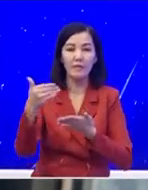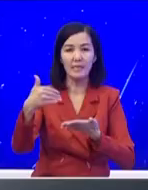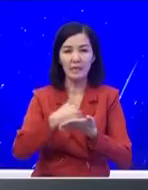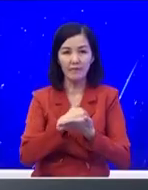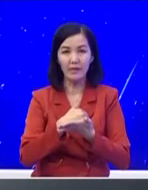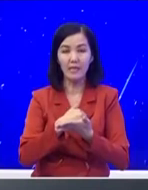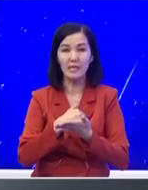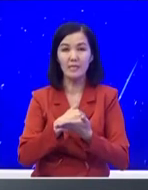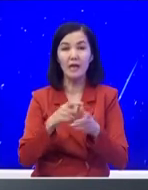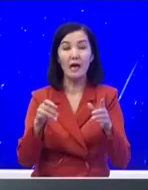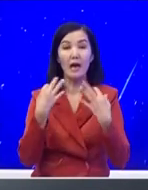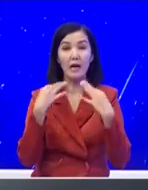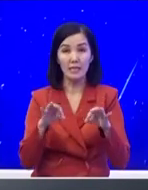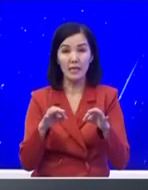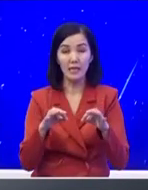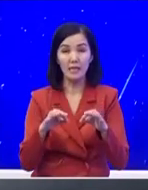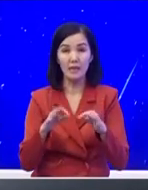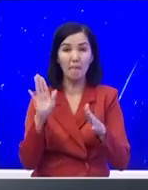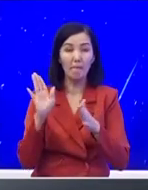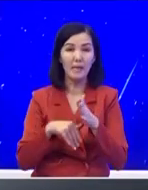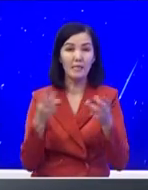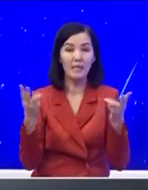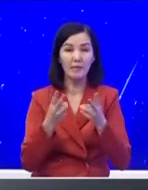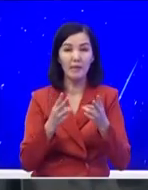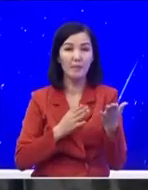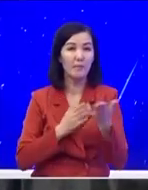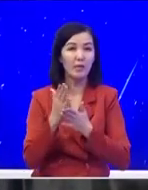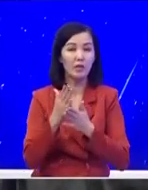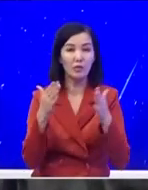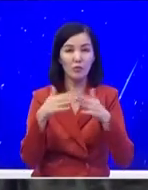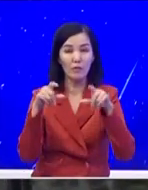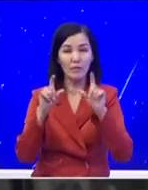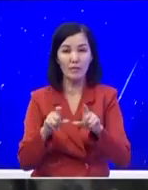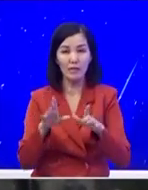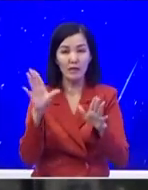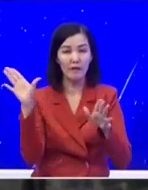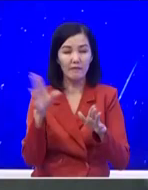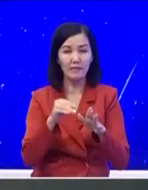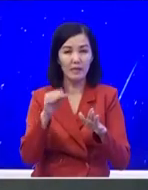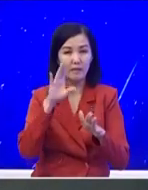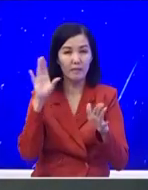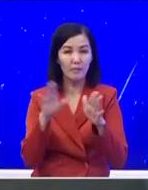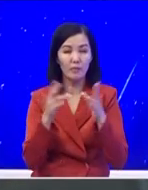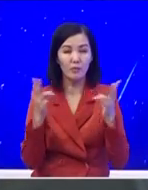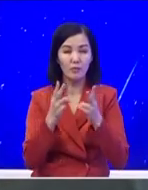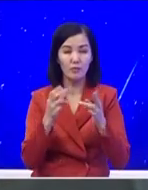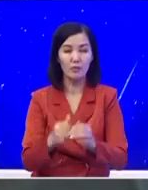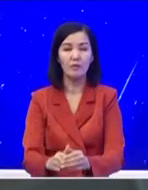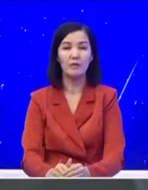Текели открыт, но власти рекомендуют без необходимых причин не выходить из дома и соблюдать все предписанные санитарные нормы.